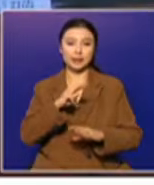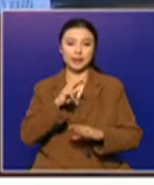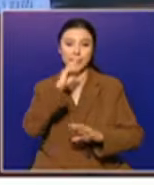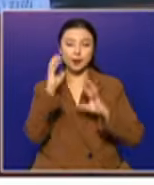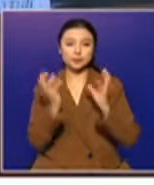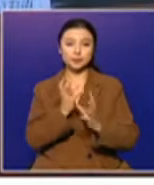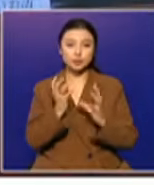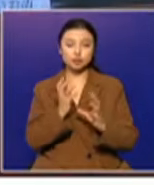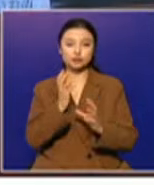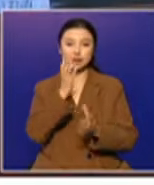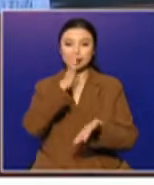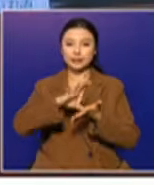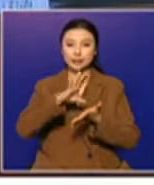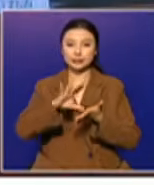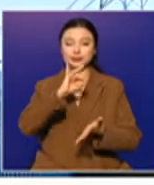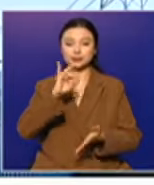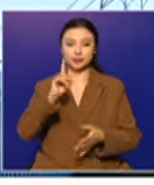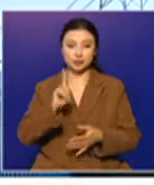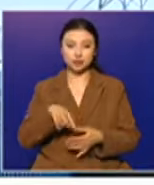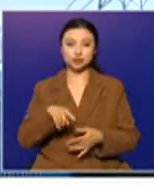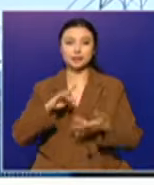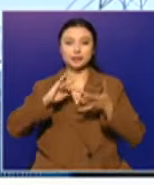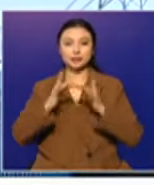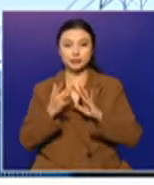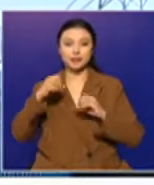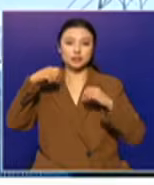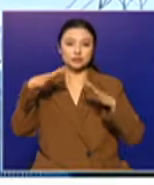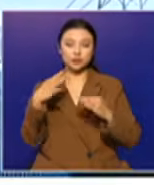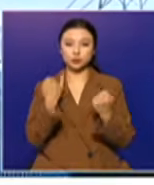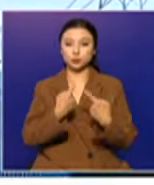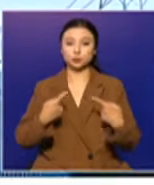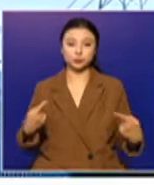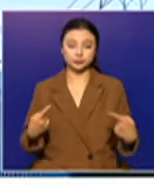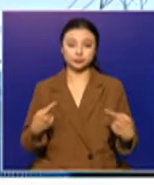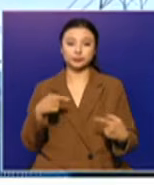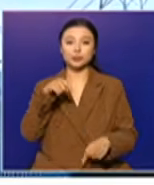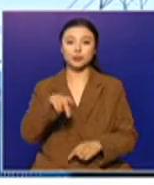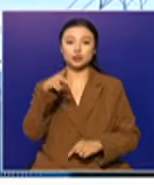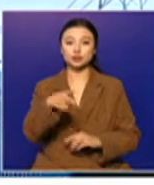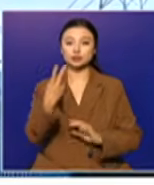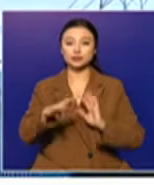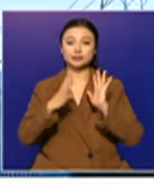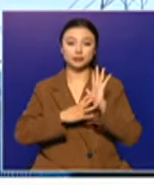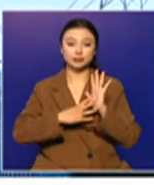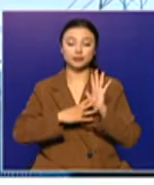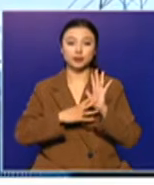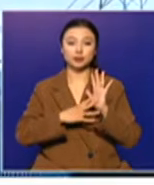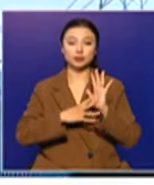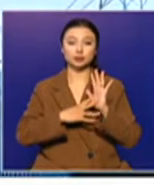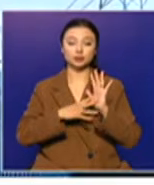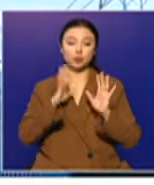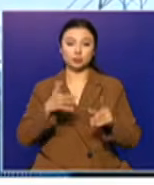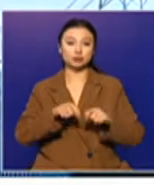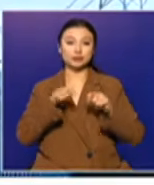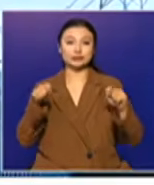жасанды интеллект негізінде жүзеге асырылады. Вот в эксплуатацию запланирован. Нысанды 2029 жылдың 1-тоқсанында пайдалануға